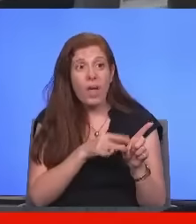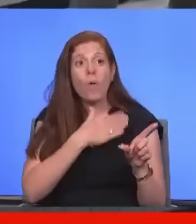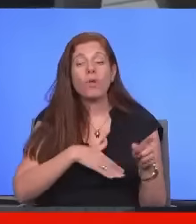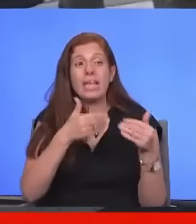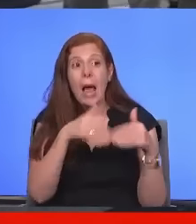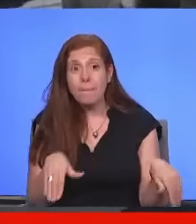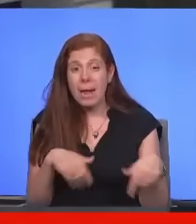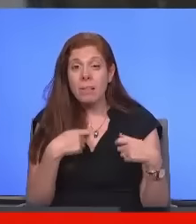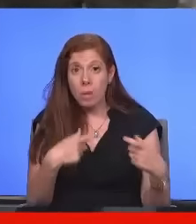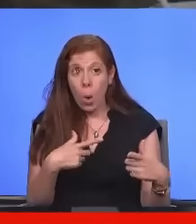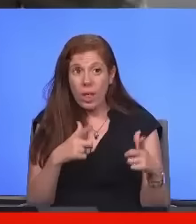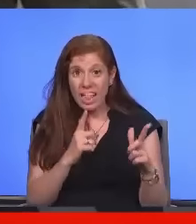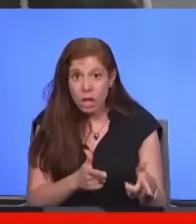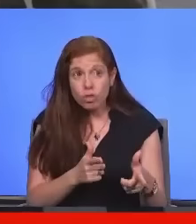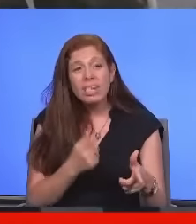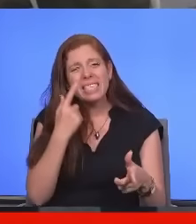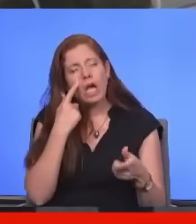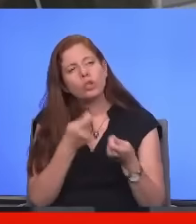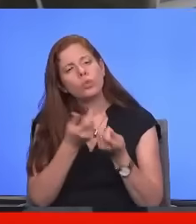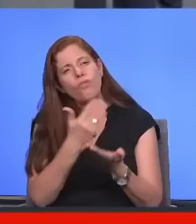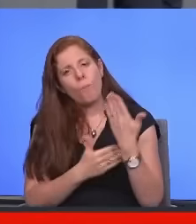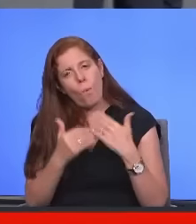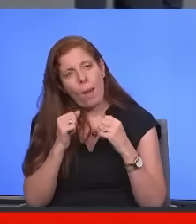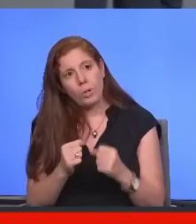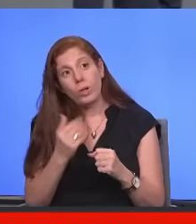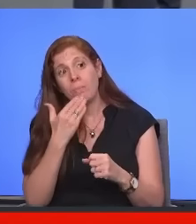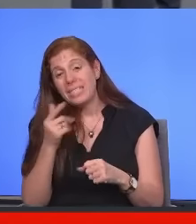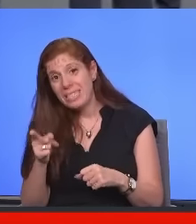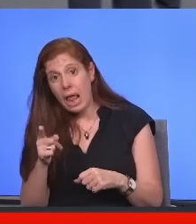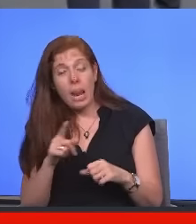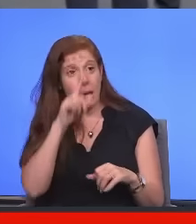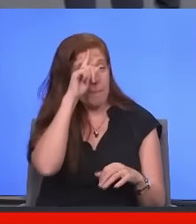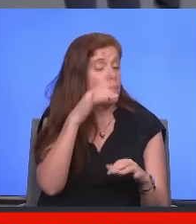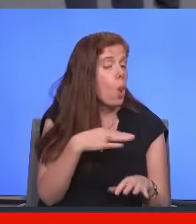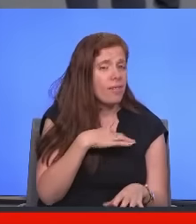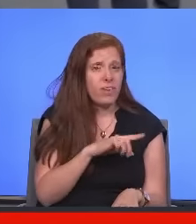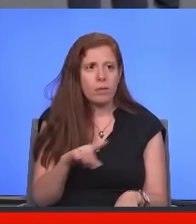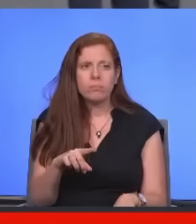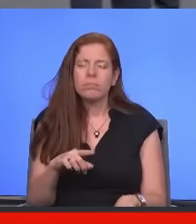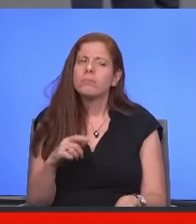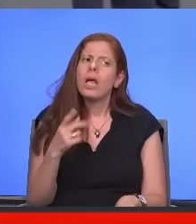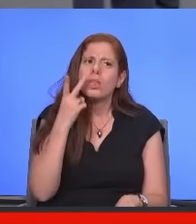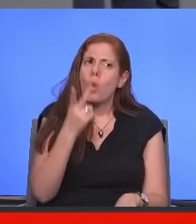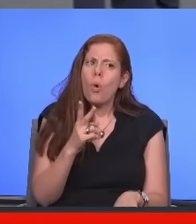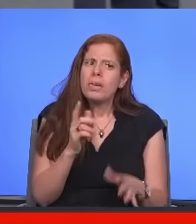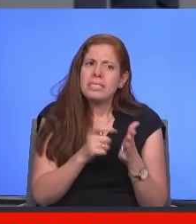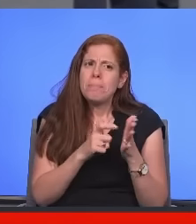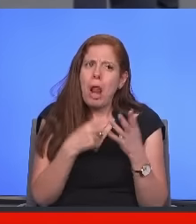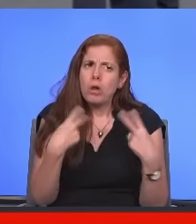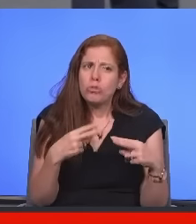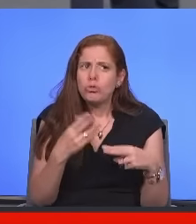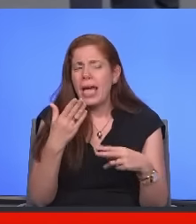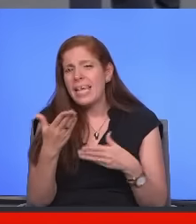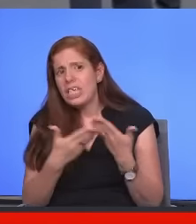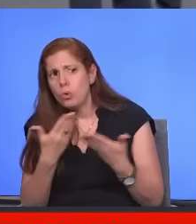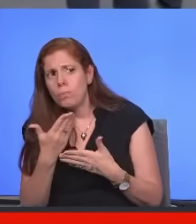נראה ששיתוף הפעולה הביטחוני בין ישראל לגרמניה לא נפגע. I don't see why the friendship between Israel and Germany should be